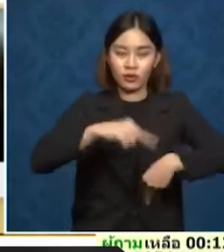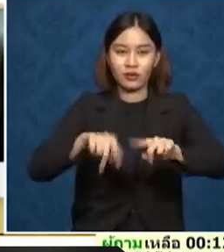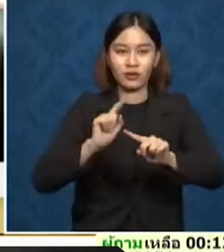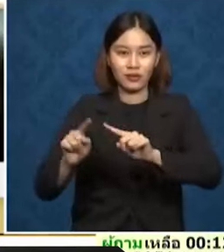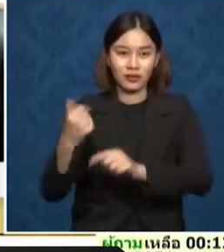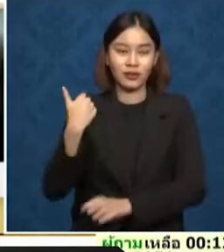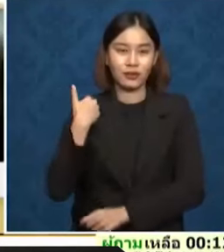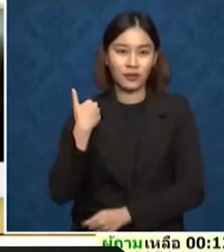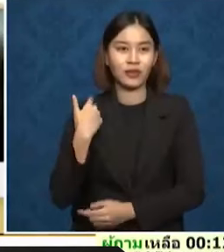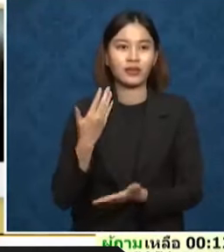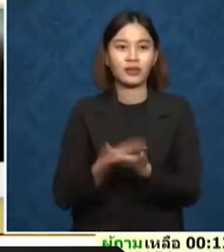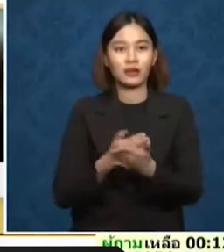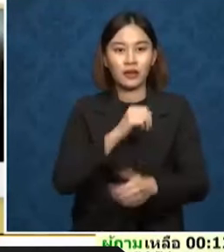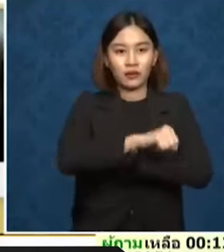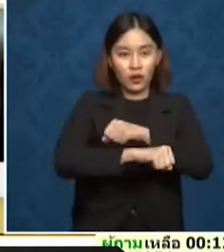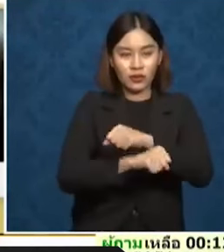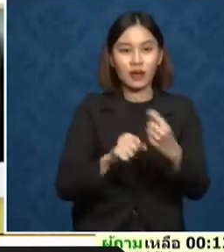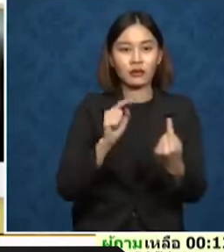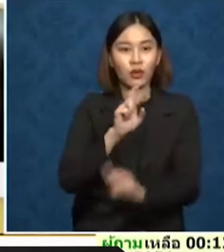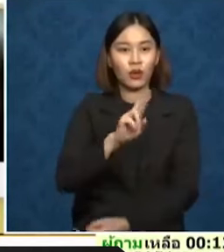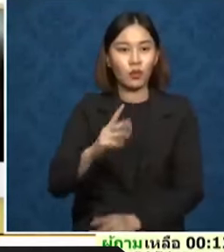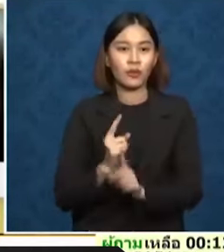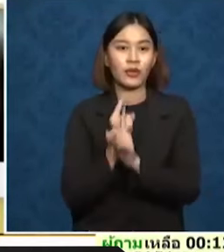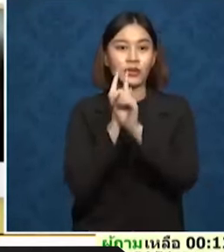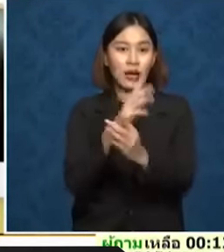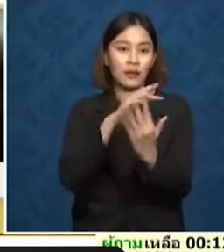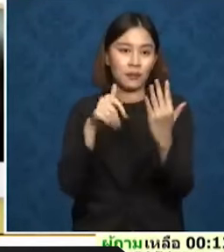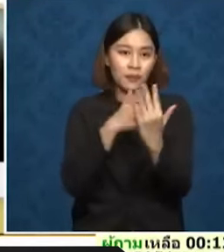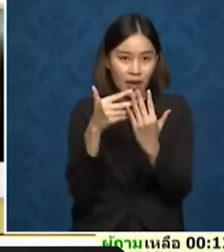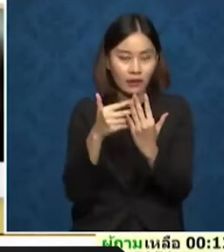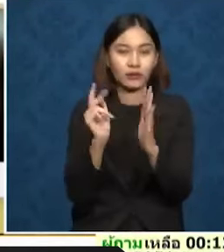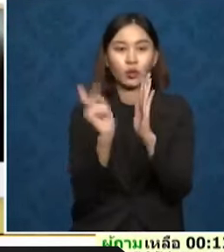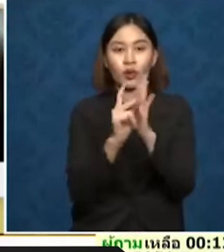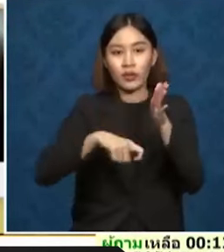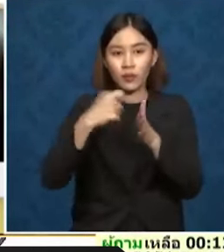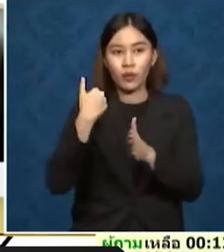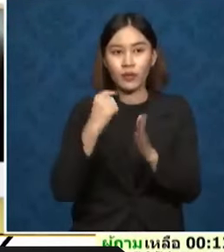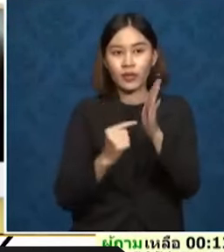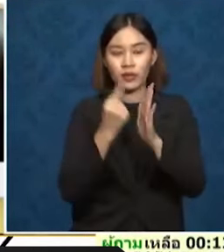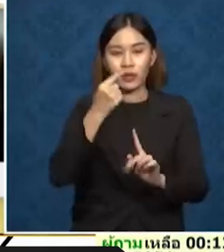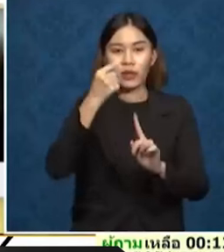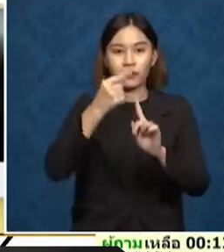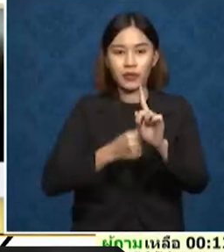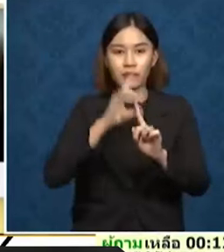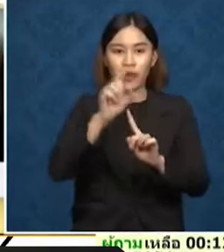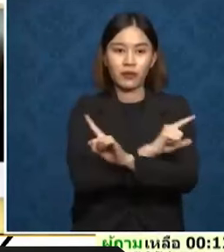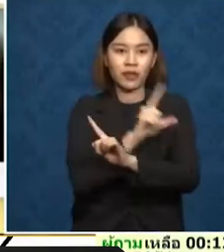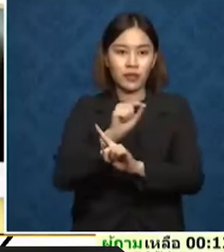ร้อมทั้งจ่ายคืนค่าก่อสร้างงานระบบตามกรอบระยะเวลาและเงื่อนไขที่กำหนดตั้งแต่วันที่22สิงหา